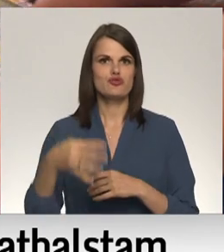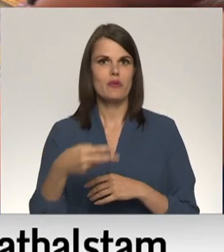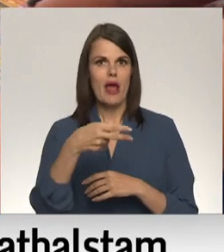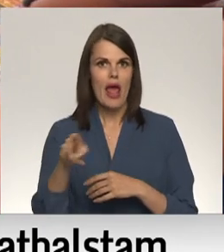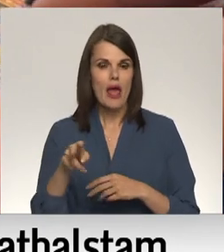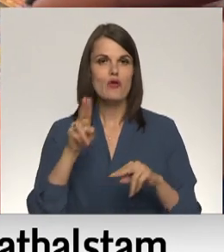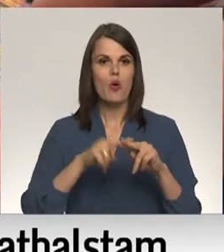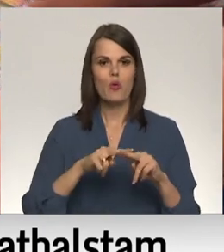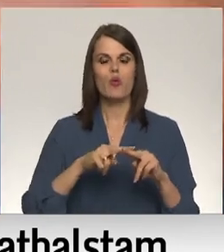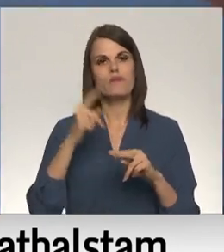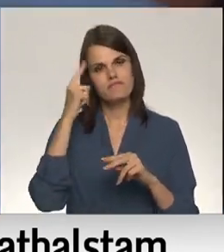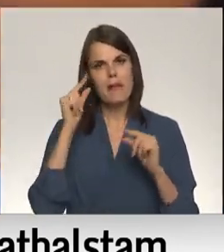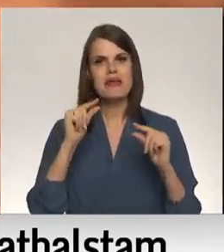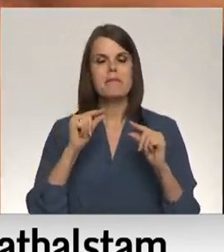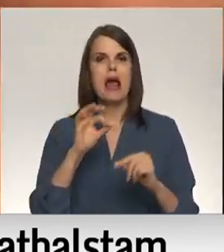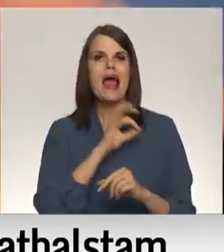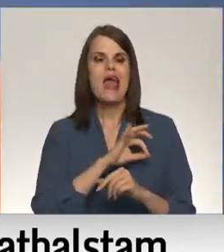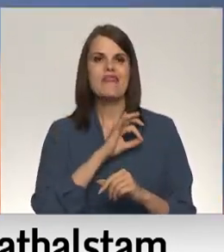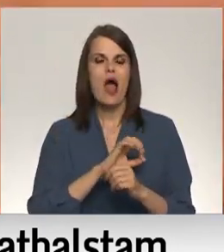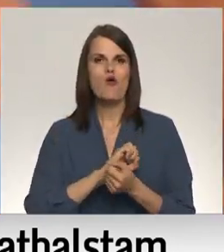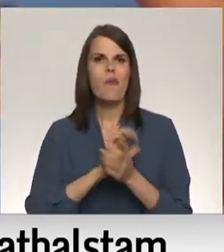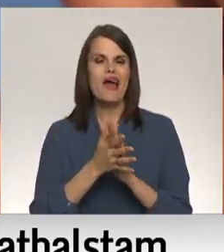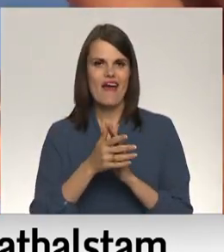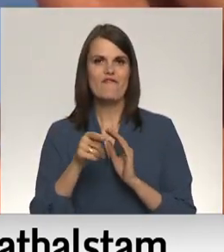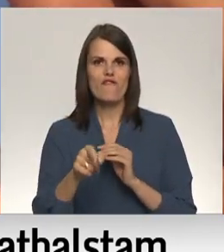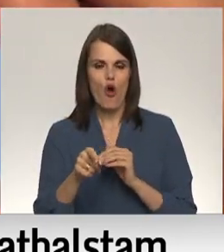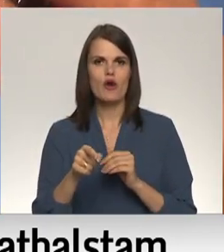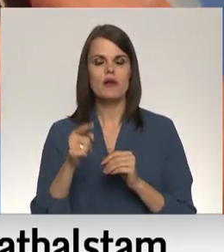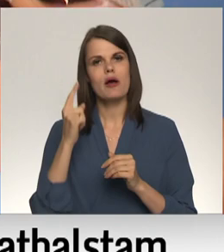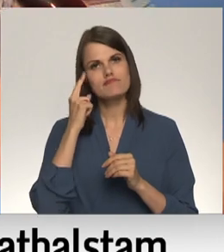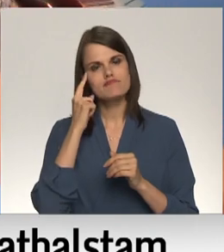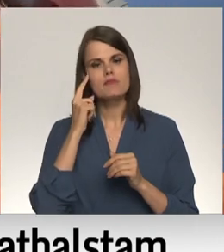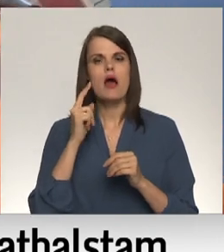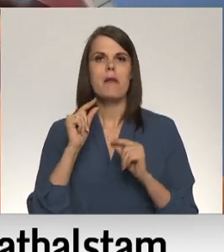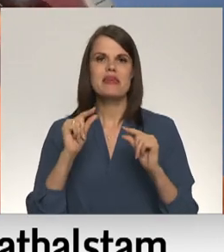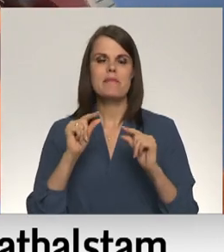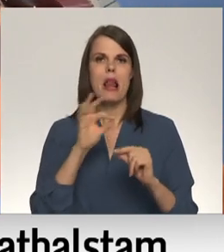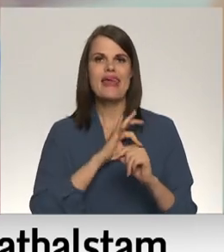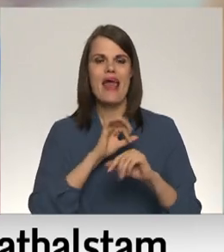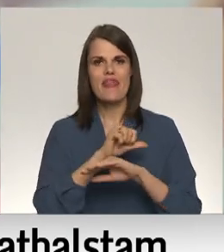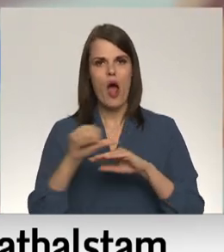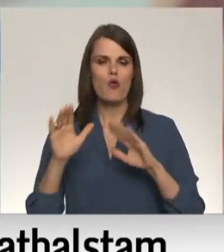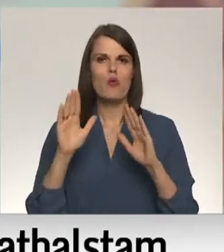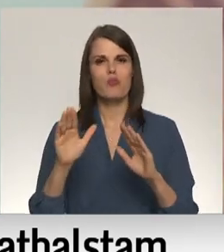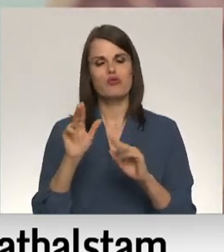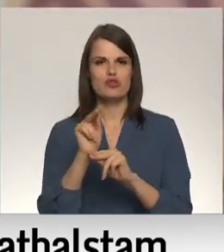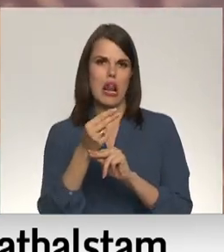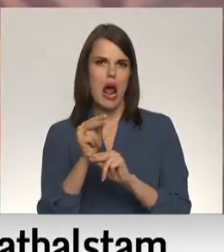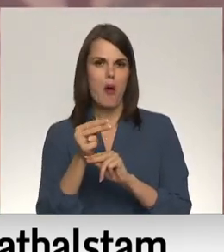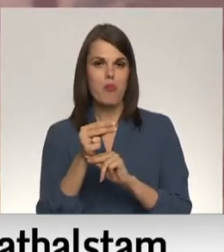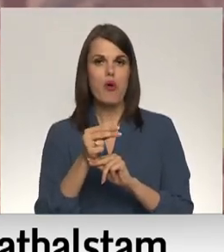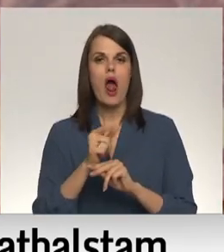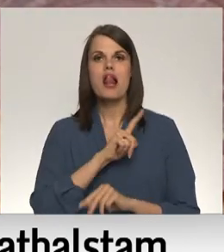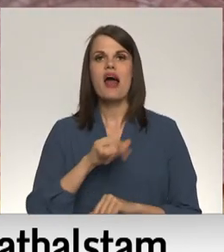pārmaiņām ministrs sauc minimālā ienākuma reformu, kas plaši skartu to, kā valsts uzlūko minimālos ienākumus un to slieksni. Latvijas